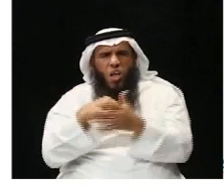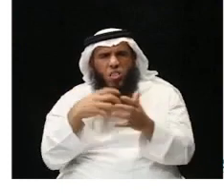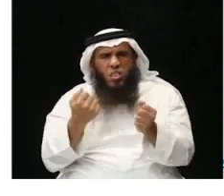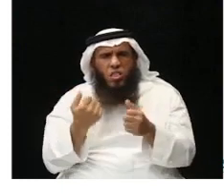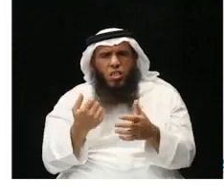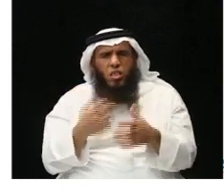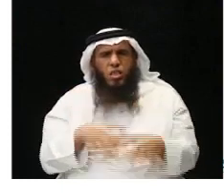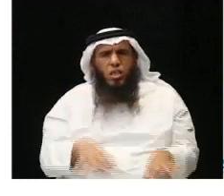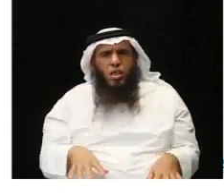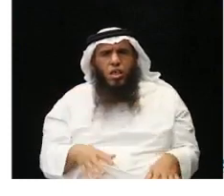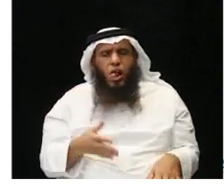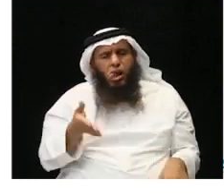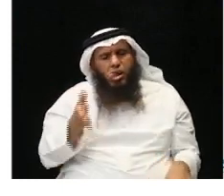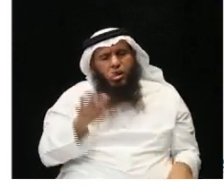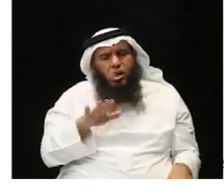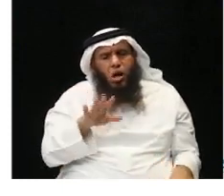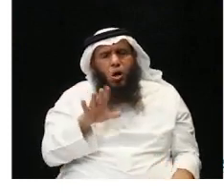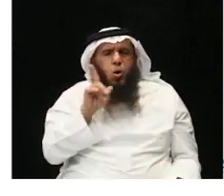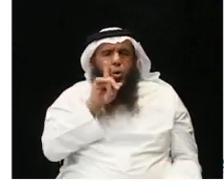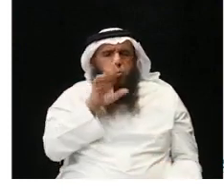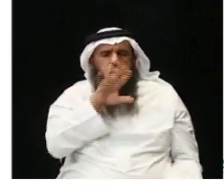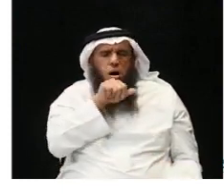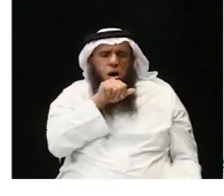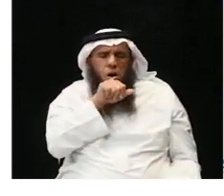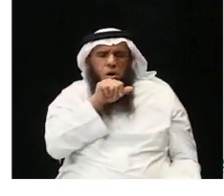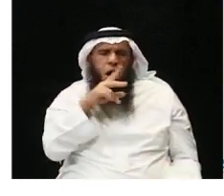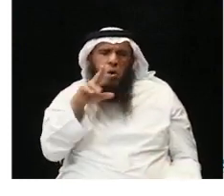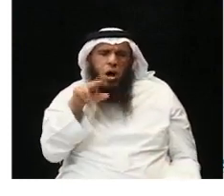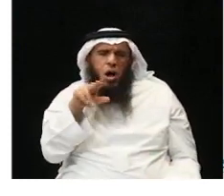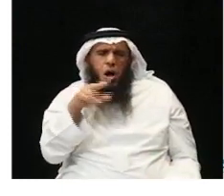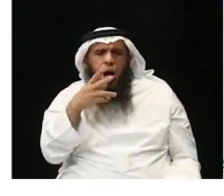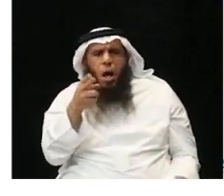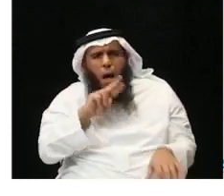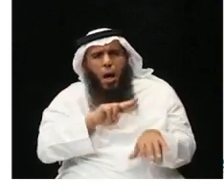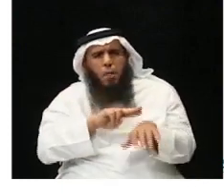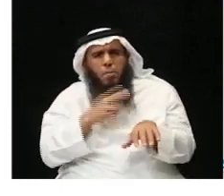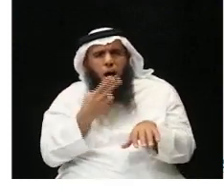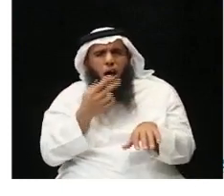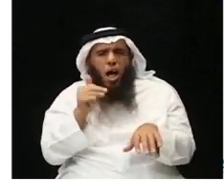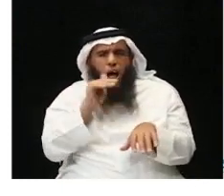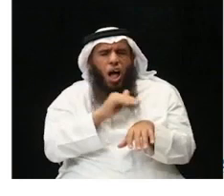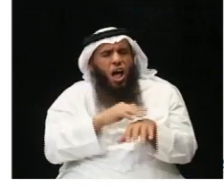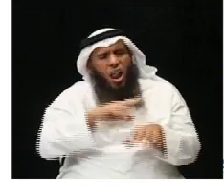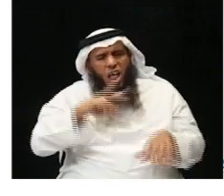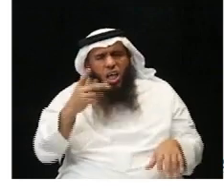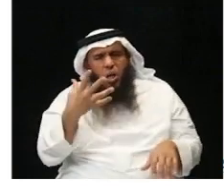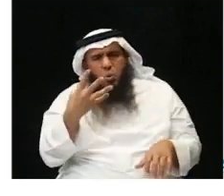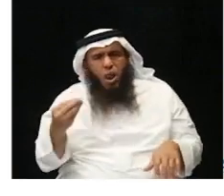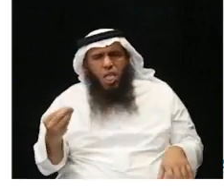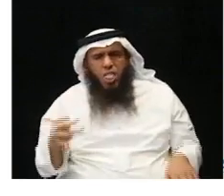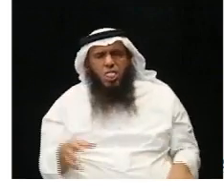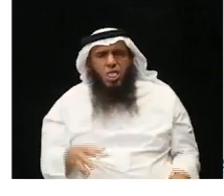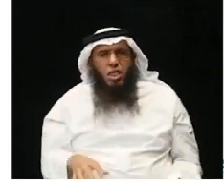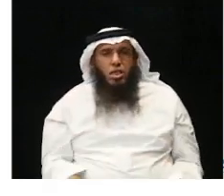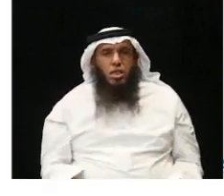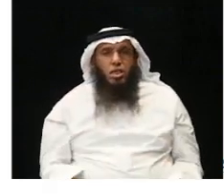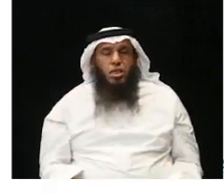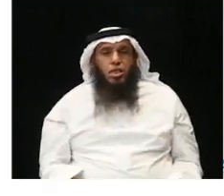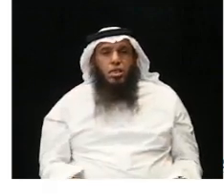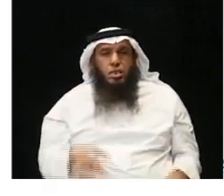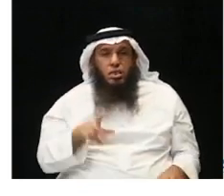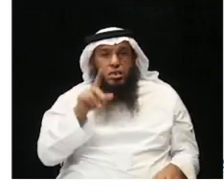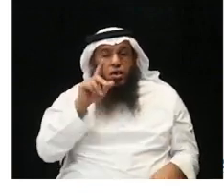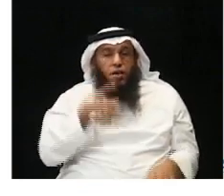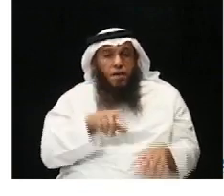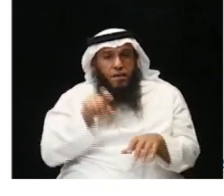يبتلى بفقد حبيب من أم أو أب أو أخ أو عم أو خال أو غيرها، أو يبتلى مثلا